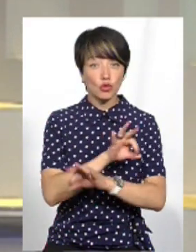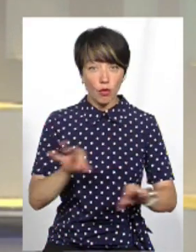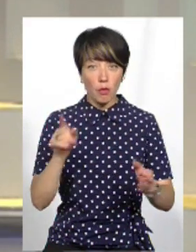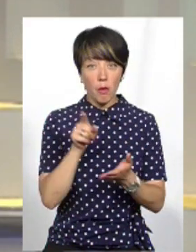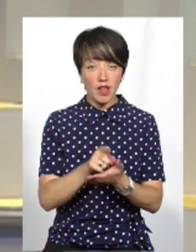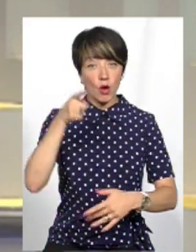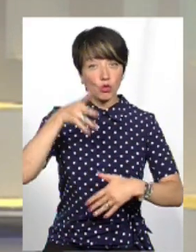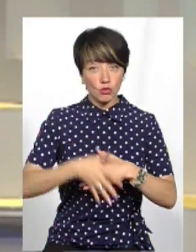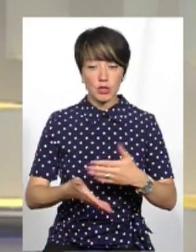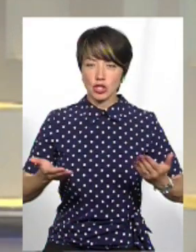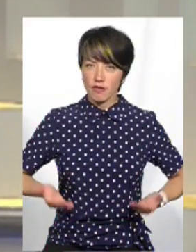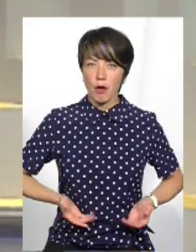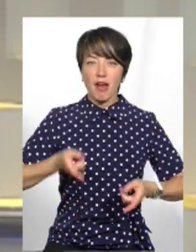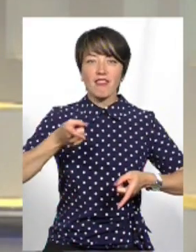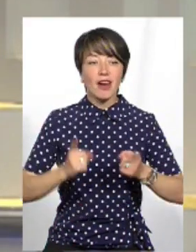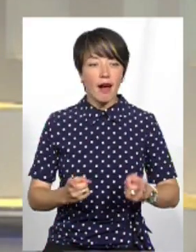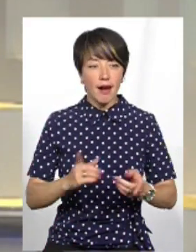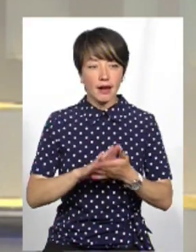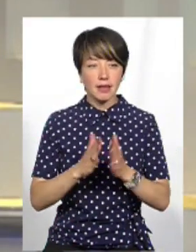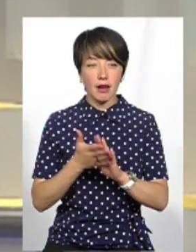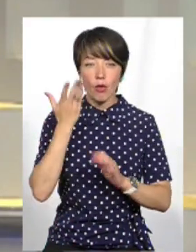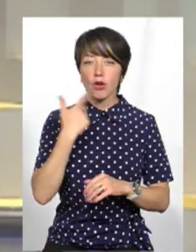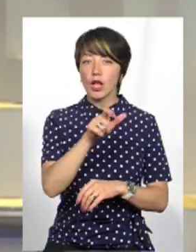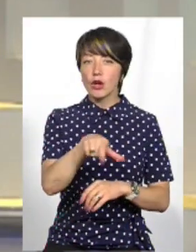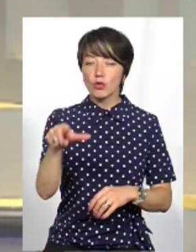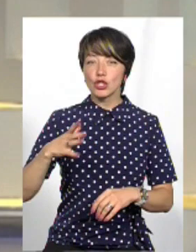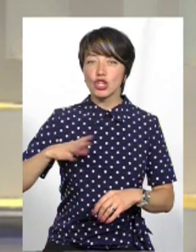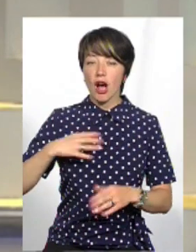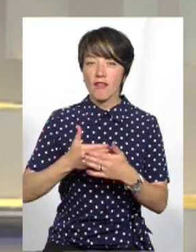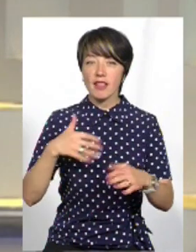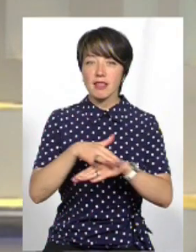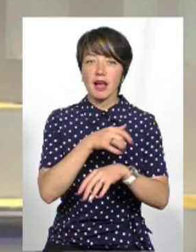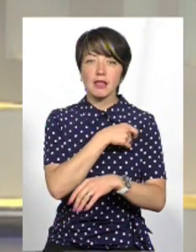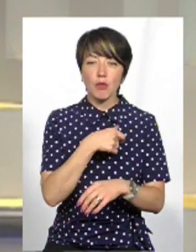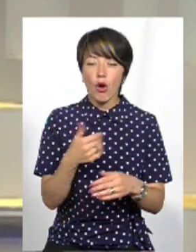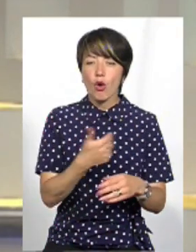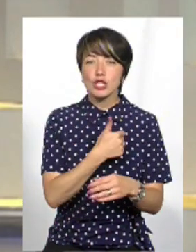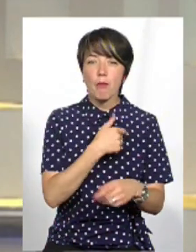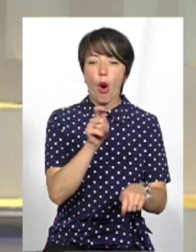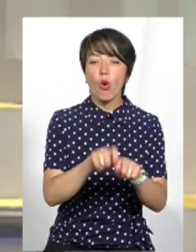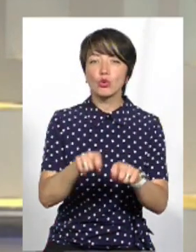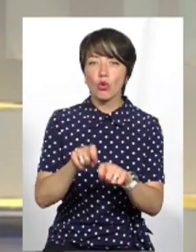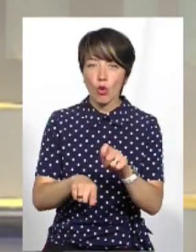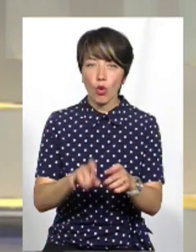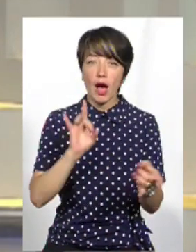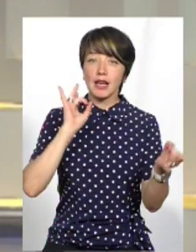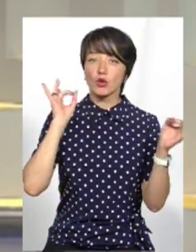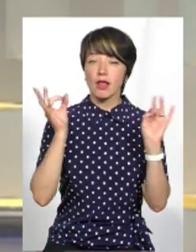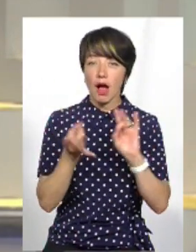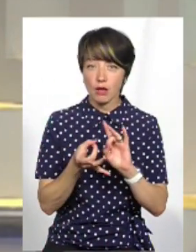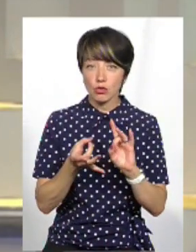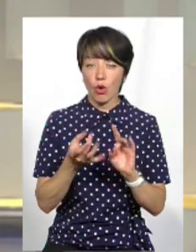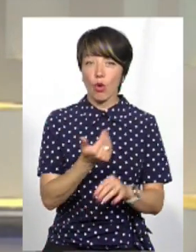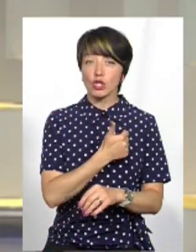розуміти, що ми живемо в реаліях, коли люди чекають від нардепа і хоча б контролю, хоча б резонансу, хоча б